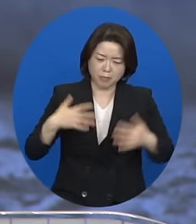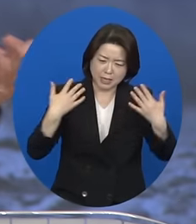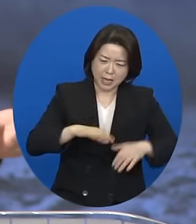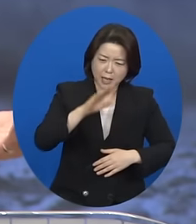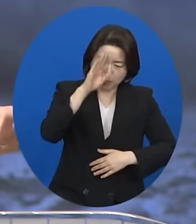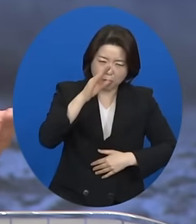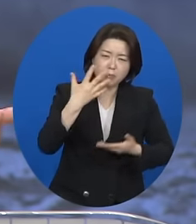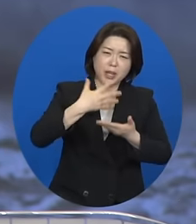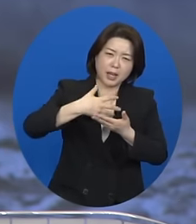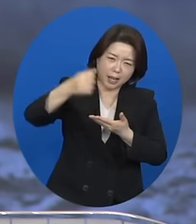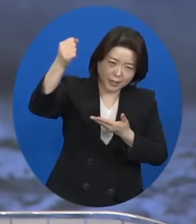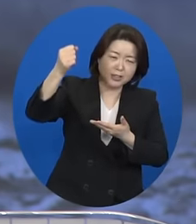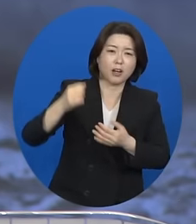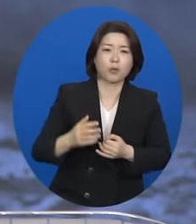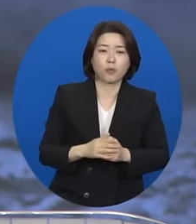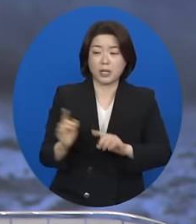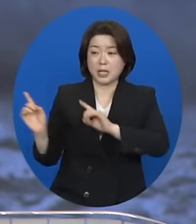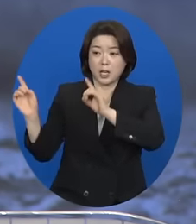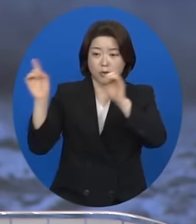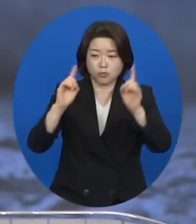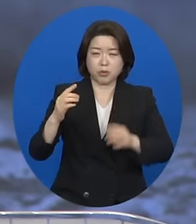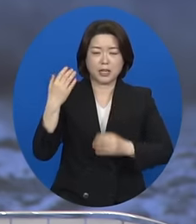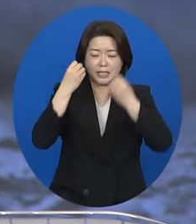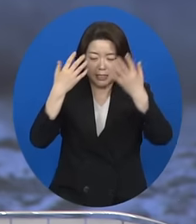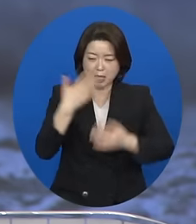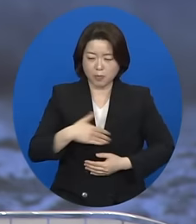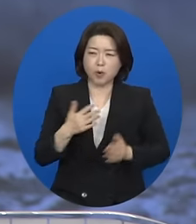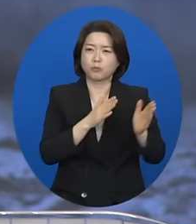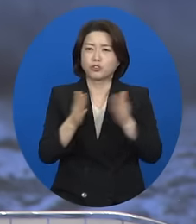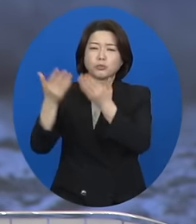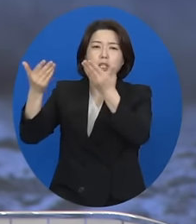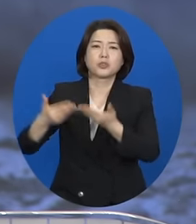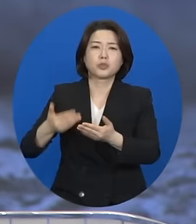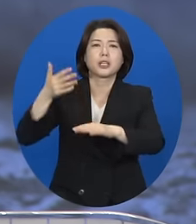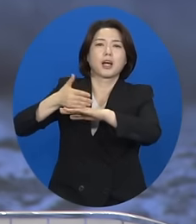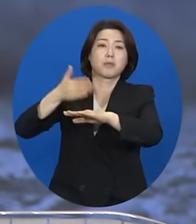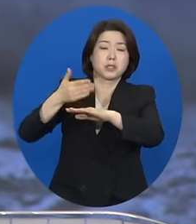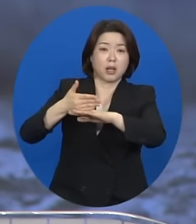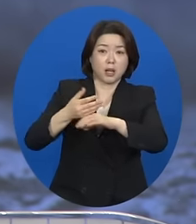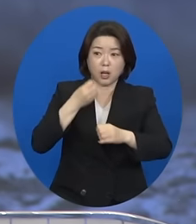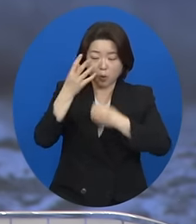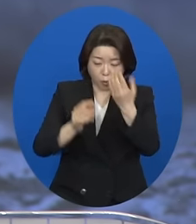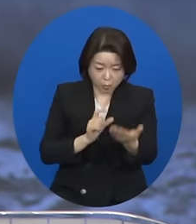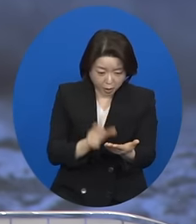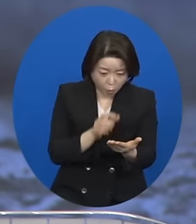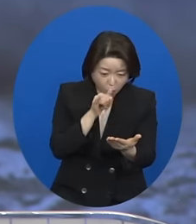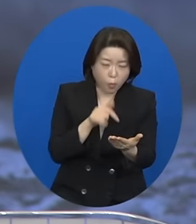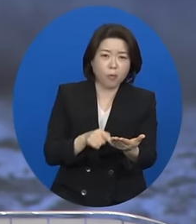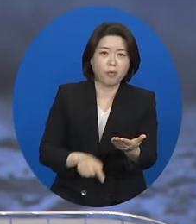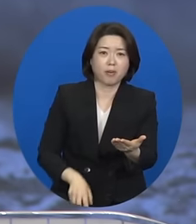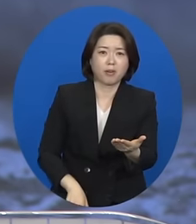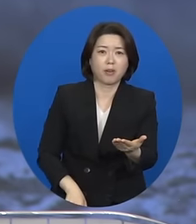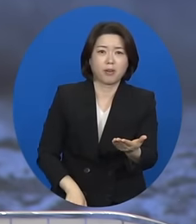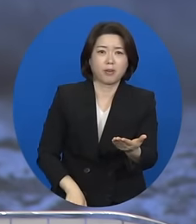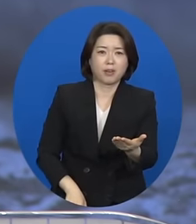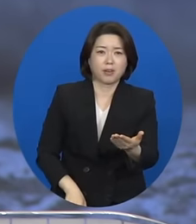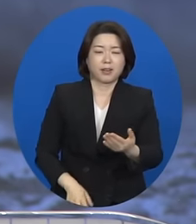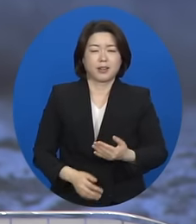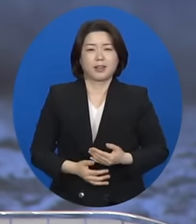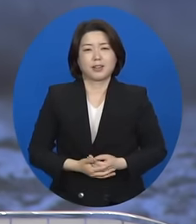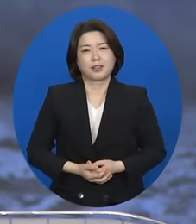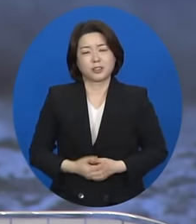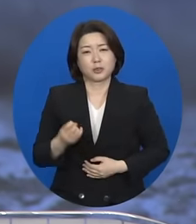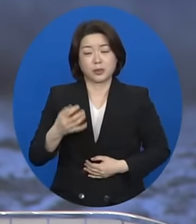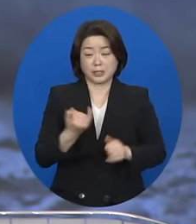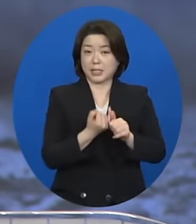몸을 다 가져가시고 부활의 세 몸을 비 준비해 주시니 감사합니다 이런 고백이 거기에 있었습니다 그러면서 그